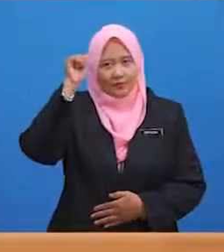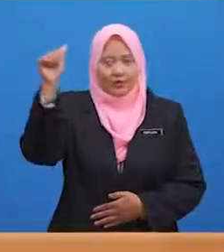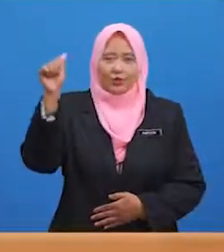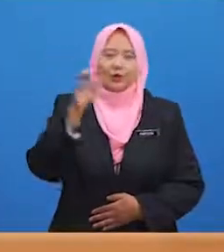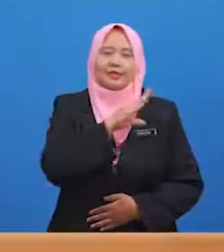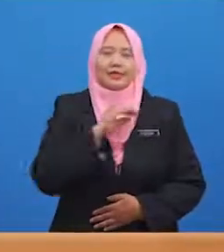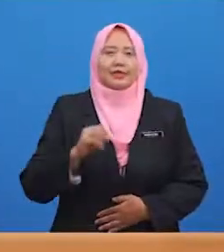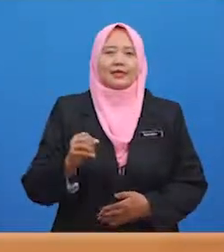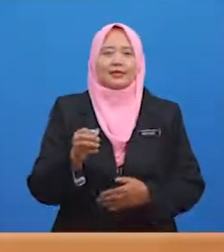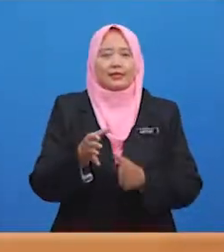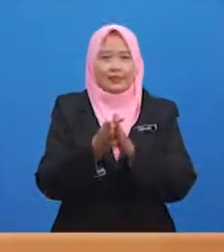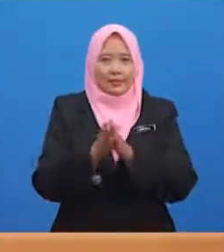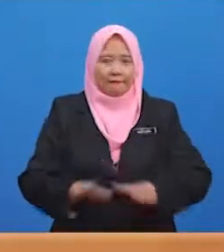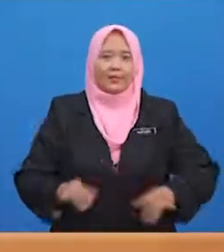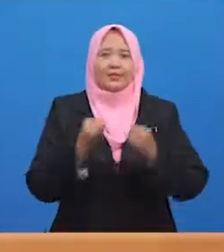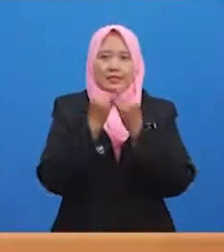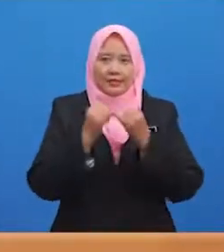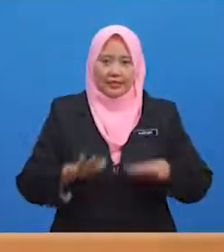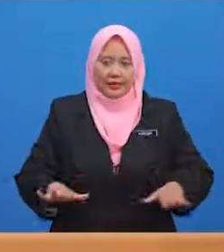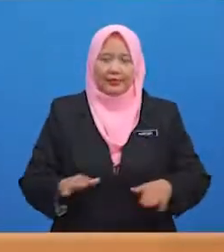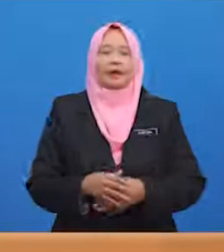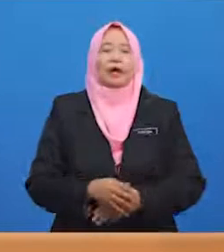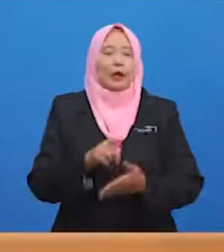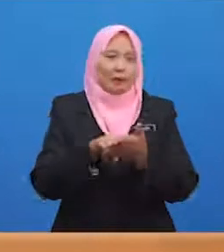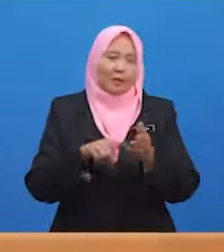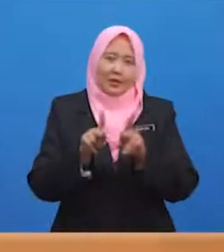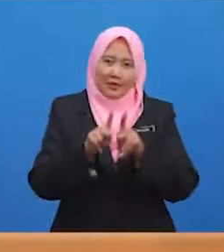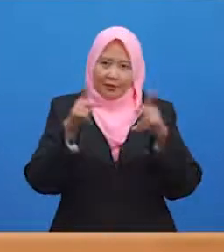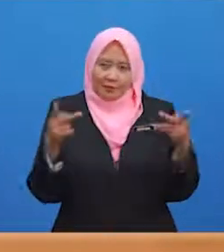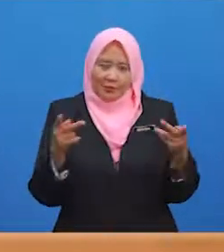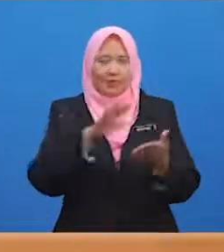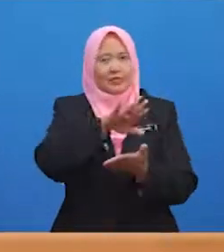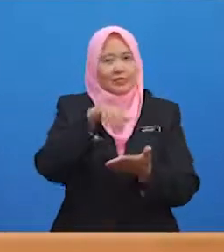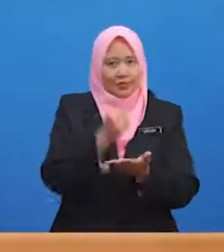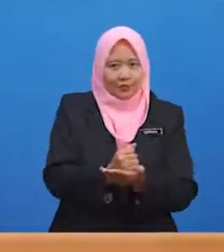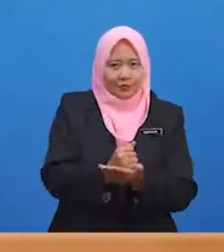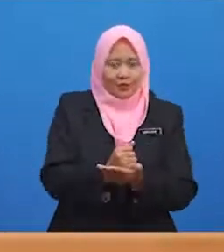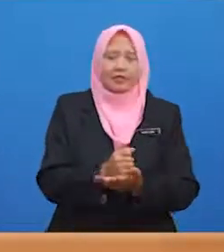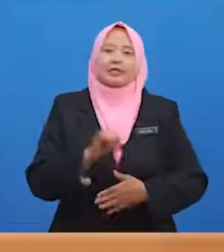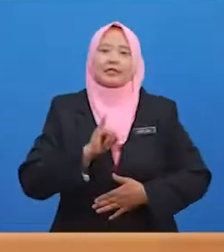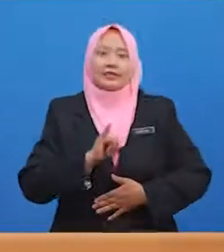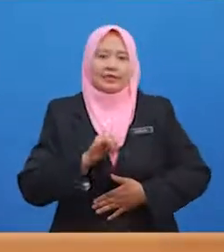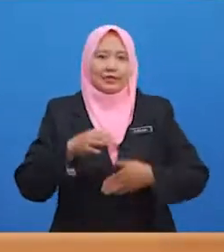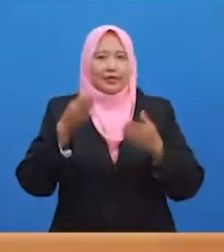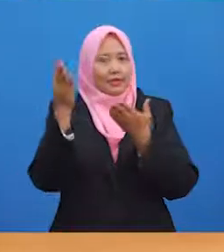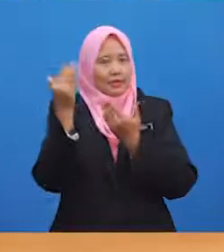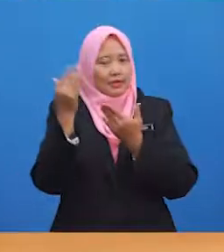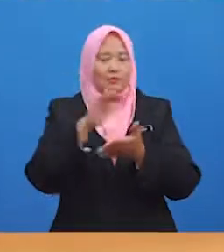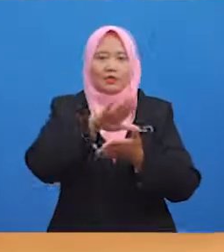Assalamualaikum dan selamat sejahtera. Apa khabar pelajar sekalian? Cikgu harap semua berada dalam keadaan sihat dan